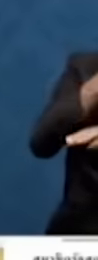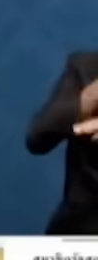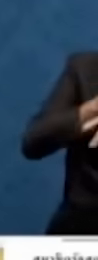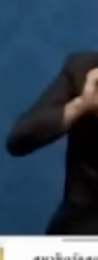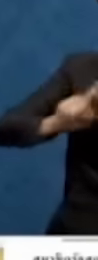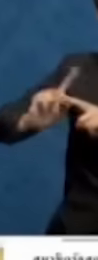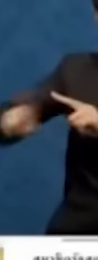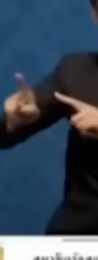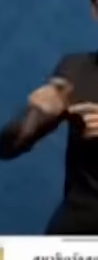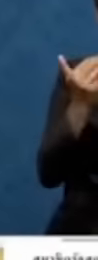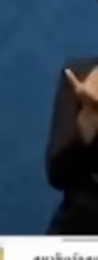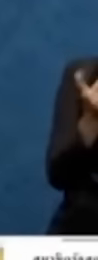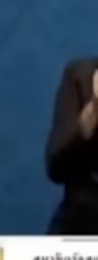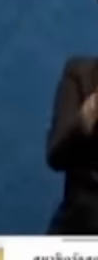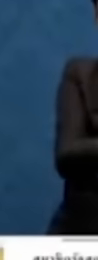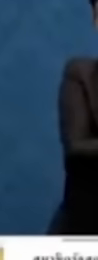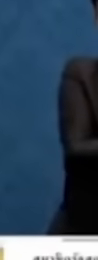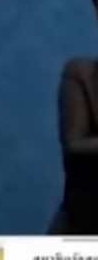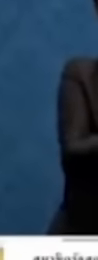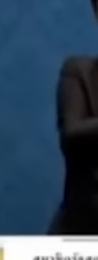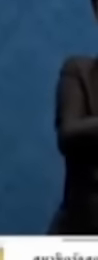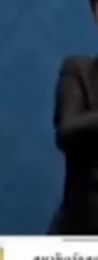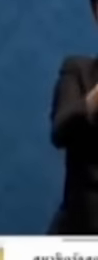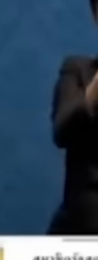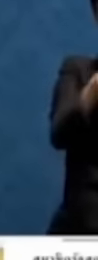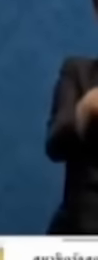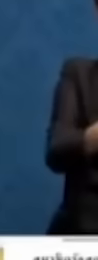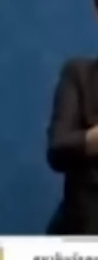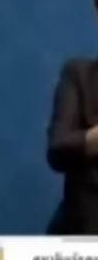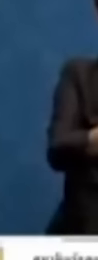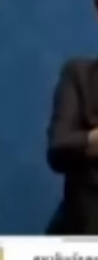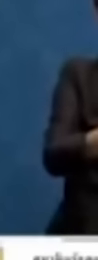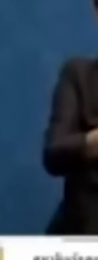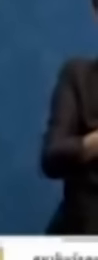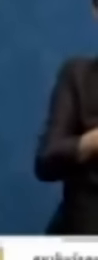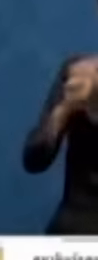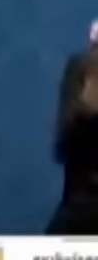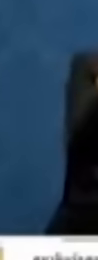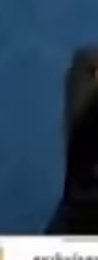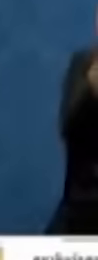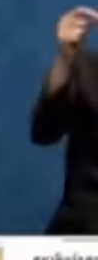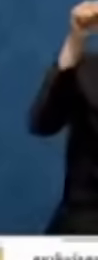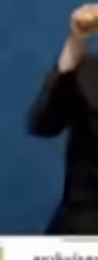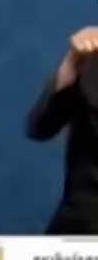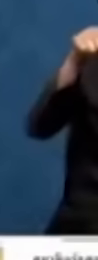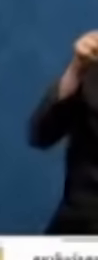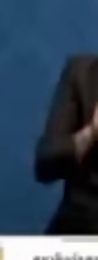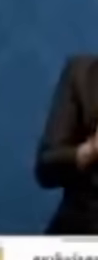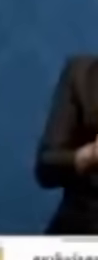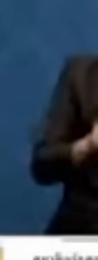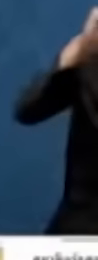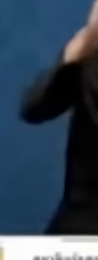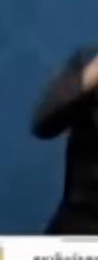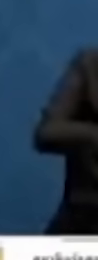นี่ก็เป็นอีกหนึ่งตัวอย่างที่แสดงให้เห็นว่าในรัฐธรรมนูญเองก็ยังรับร